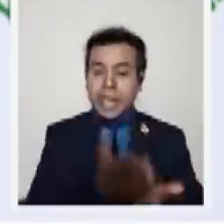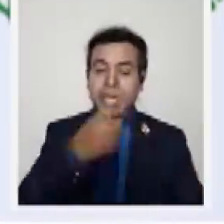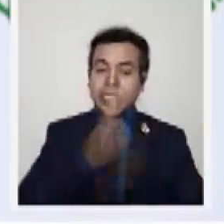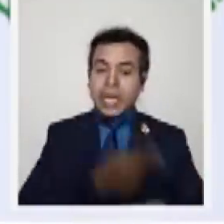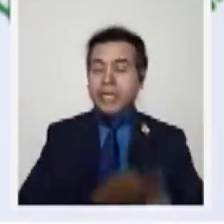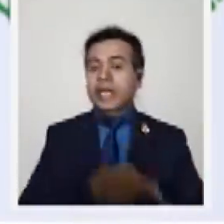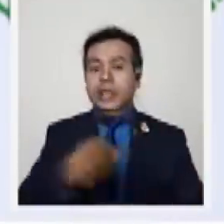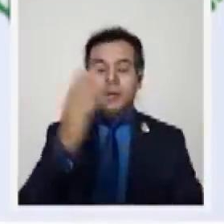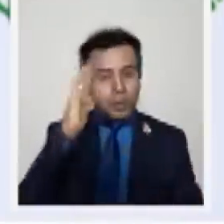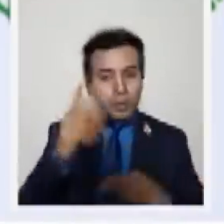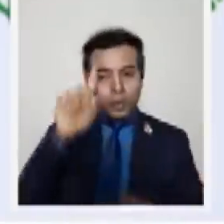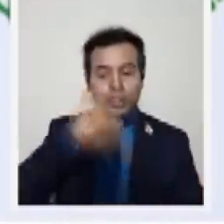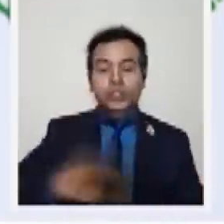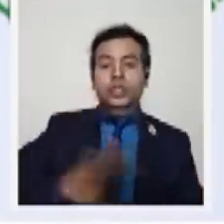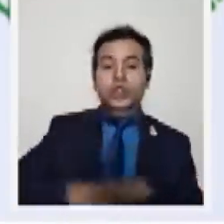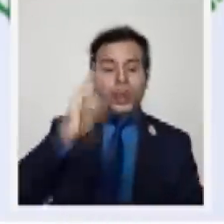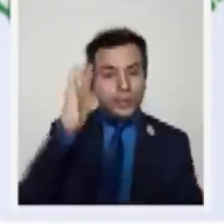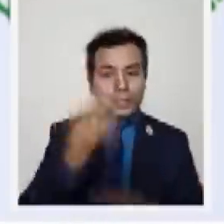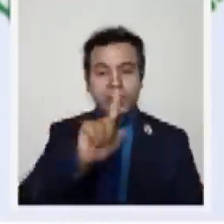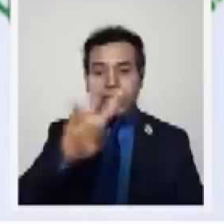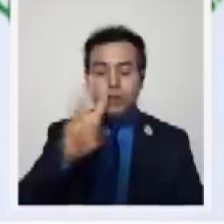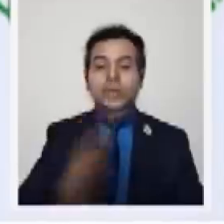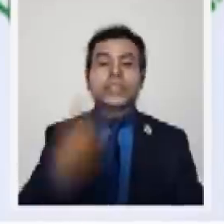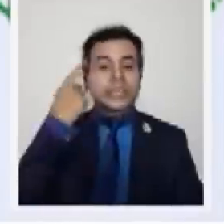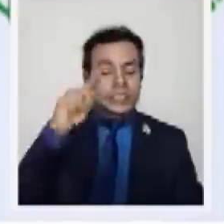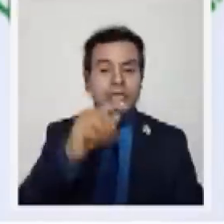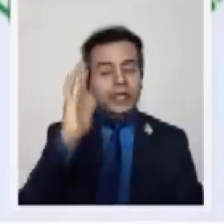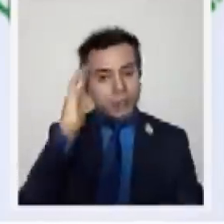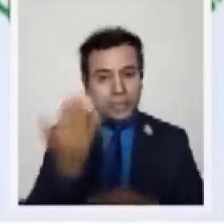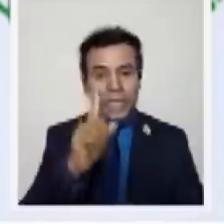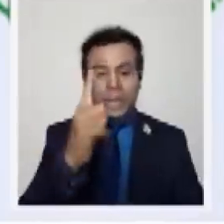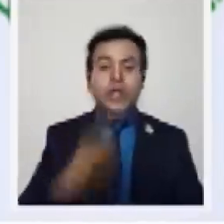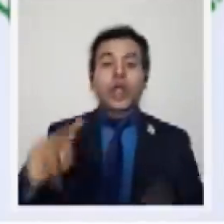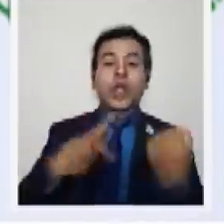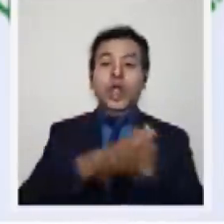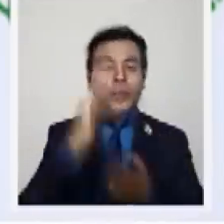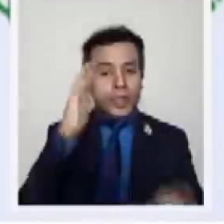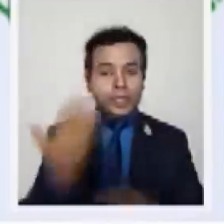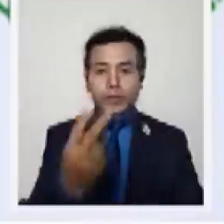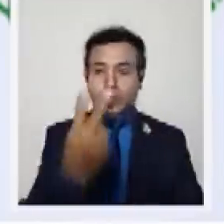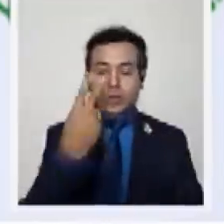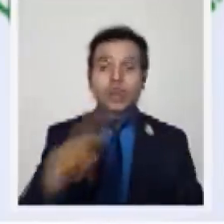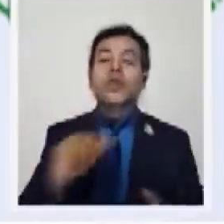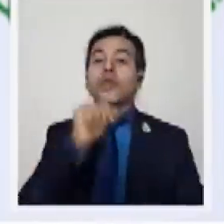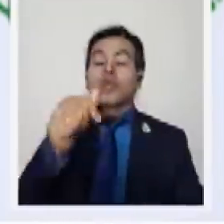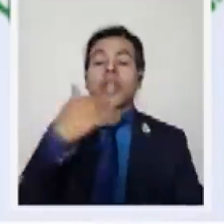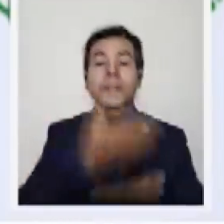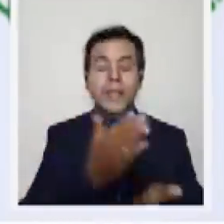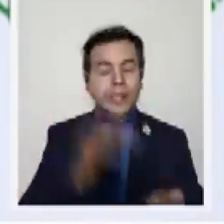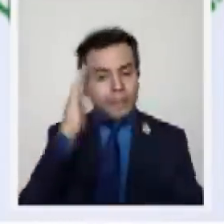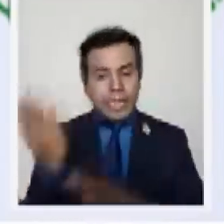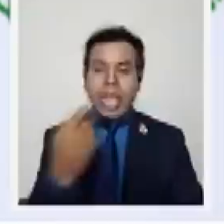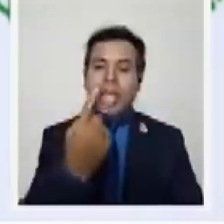71 থেকে 80 বছর 4 জন। এবং বিভাগ অনুযায়ী দেখা যায় ঢাকা বিভাগে 19 জন, চট্টগ্রাম বিভাগে 13 জন, সিলেট বিভাগে